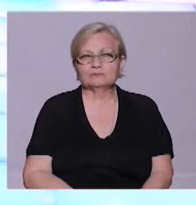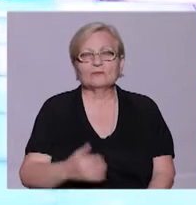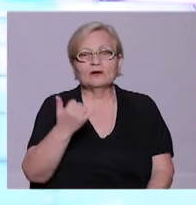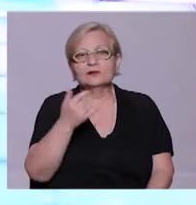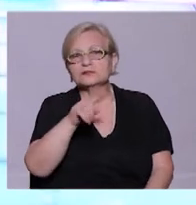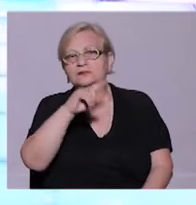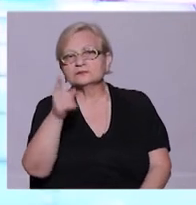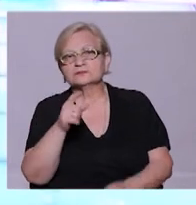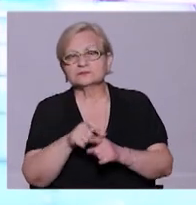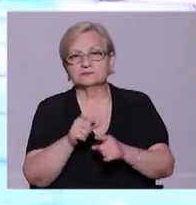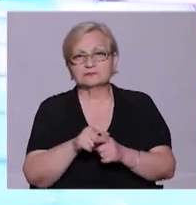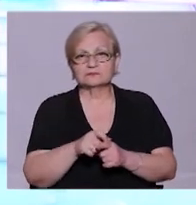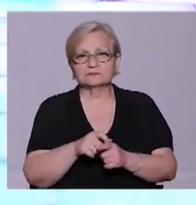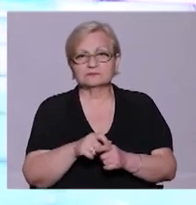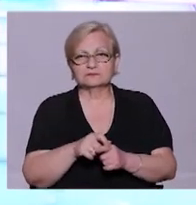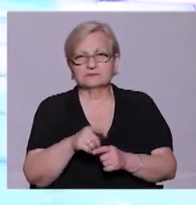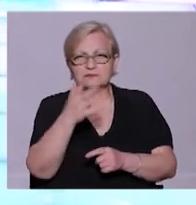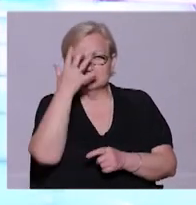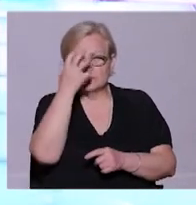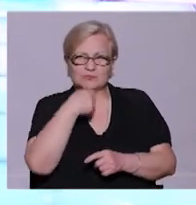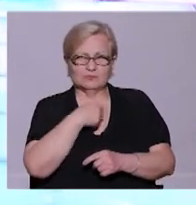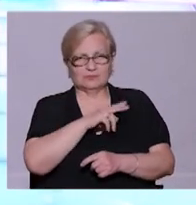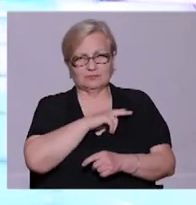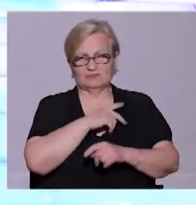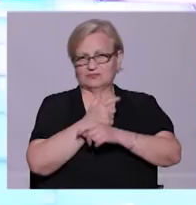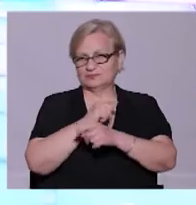რა მოგვიმზადა. ოხ, როგორ მიყვარს ეს ფოტო.